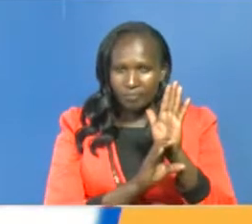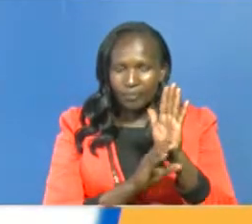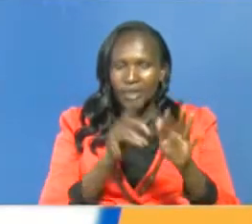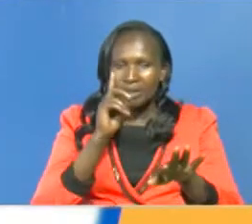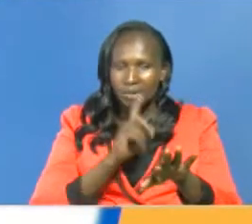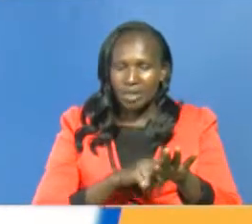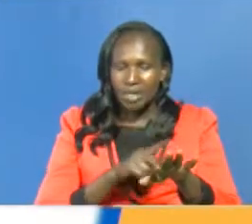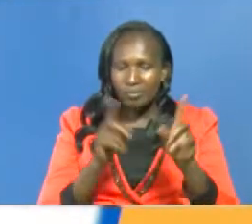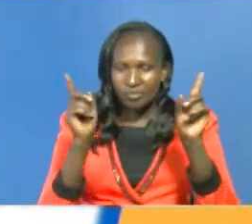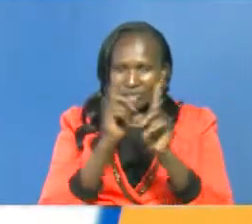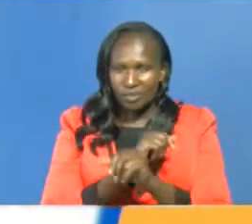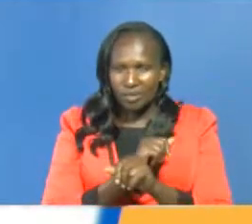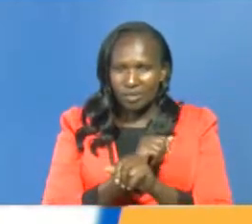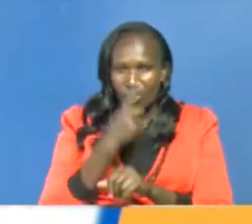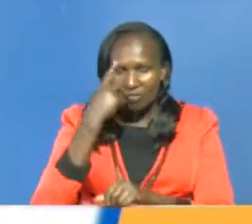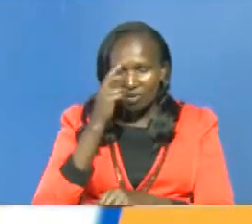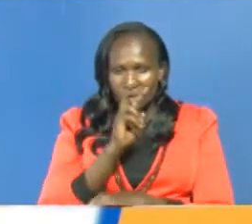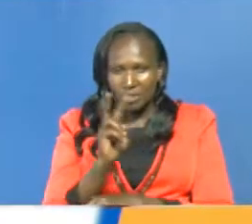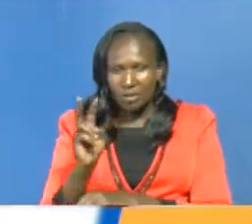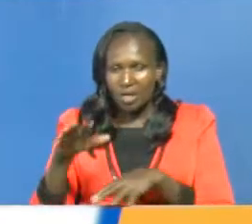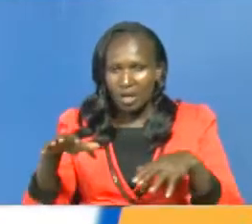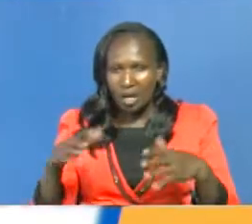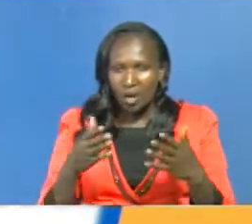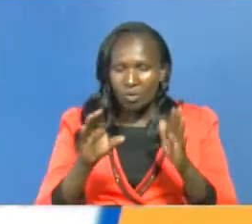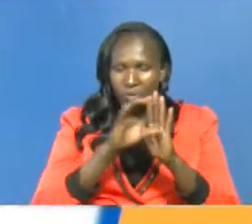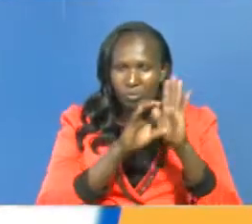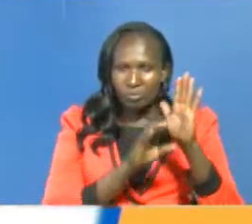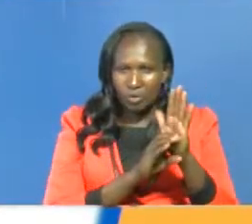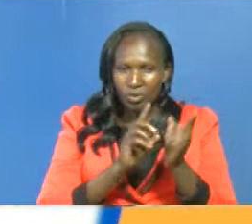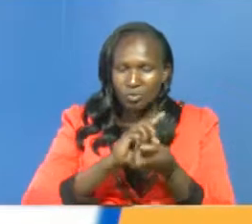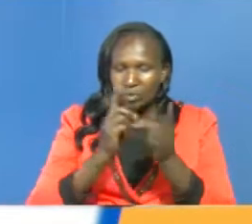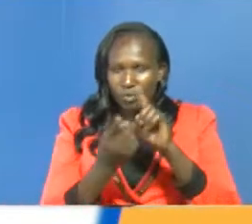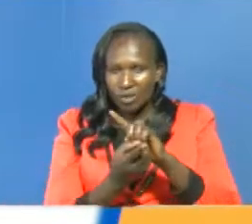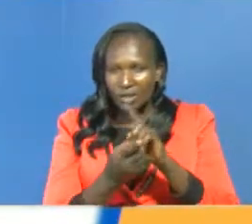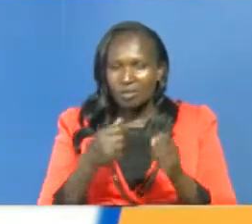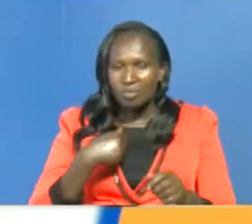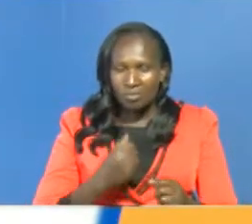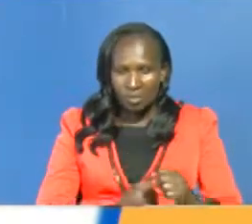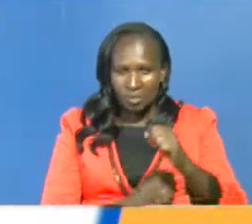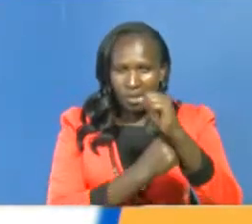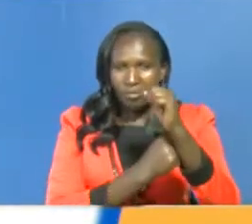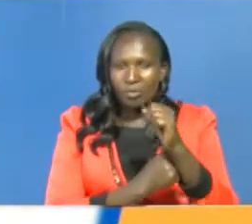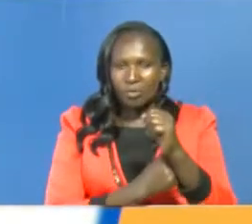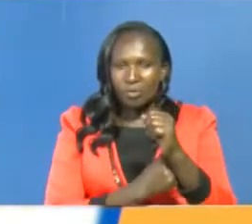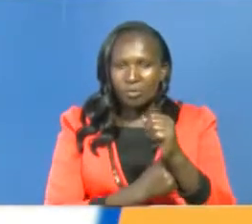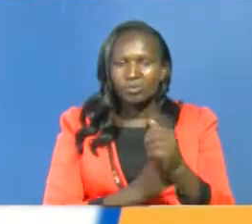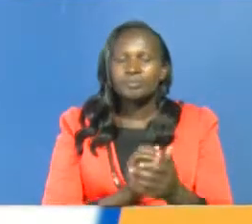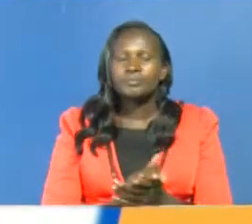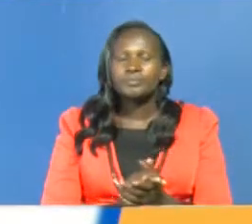Wakati umefika kuangalia mambo ya katiba tuitekeleze, na mimi naunga mkono huo